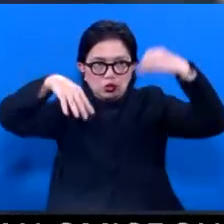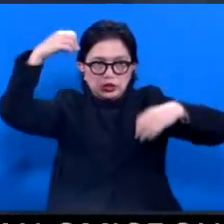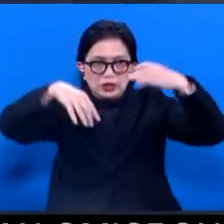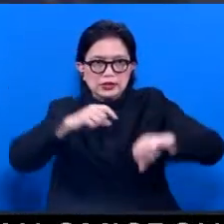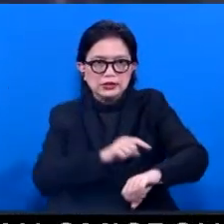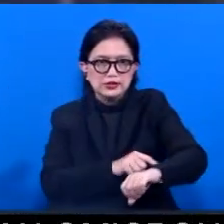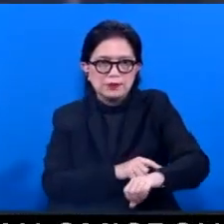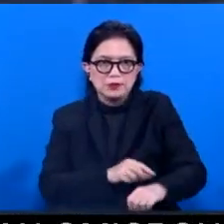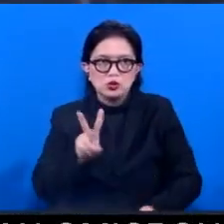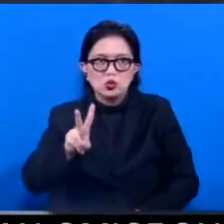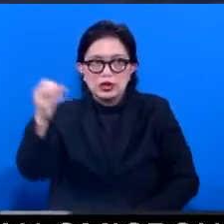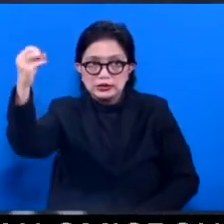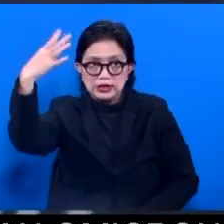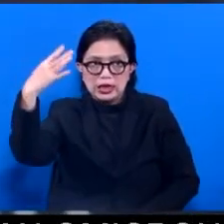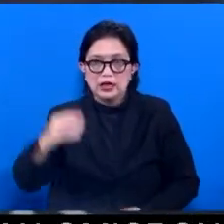pukul 14,